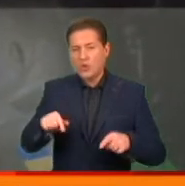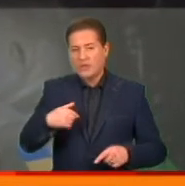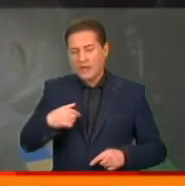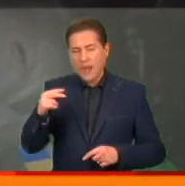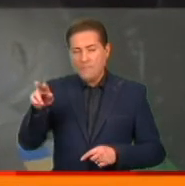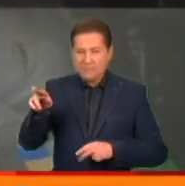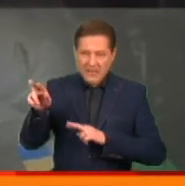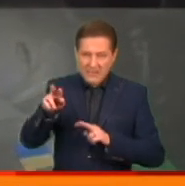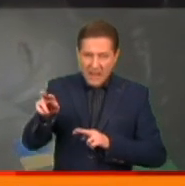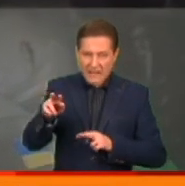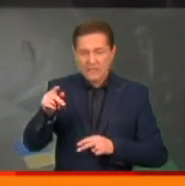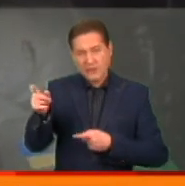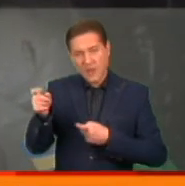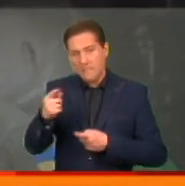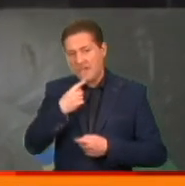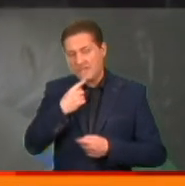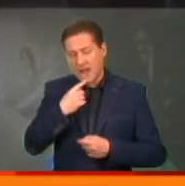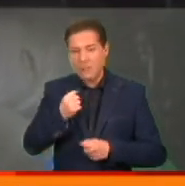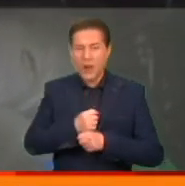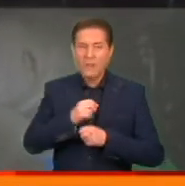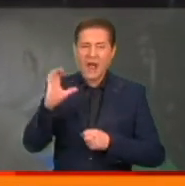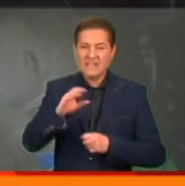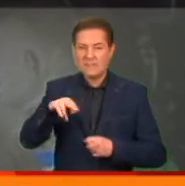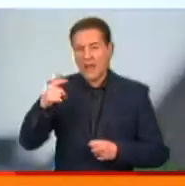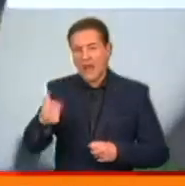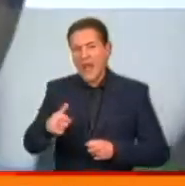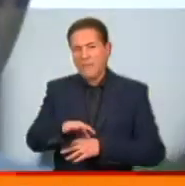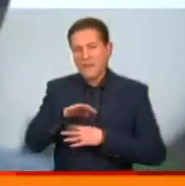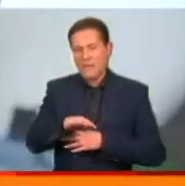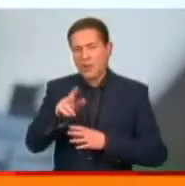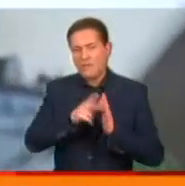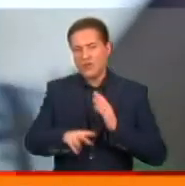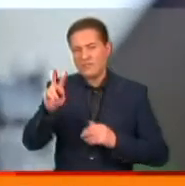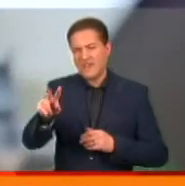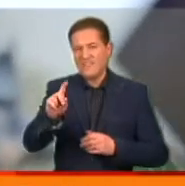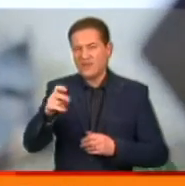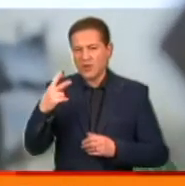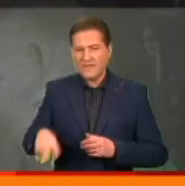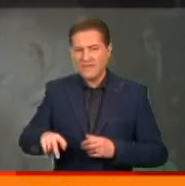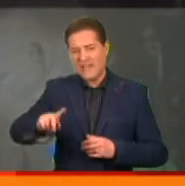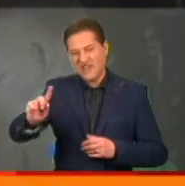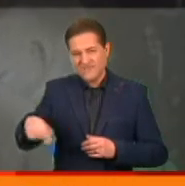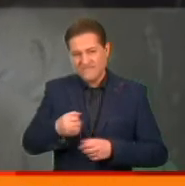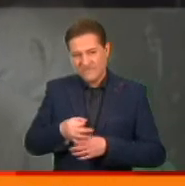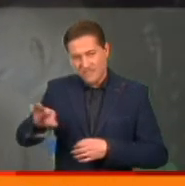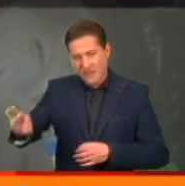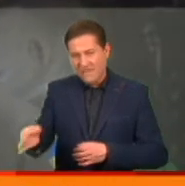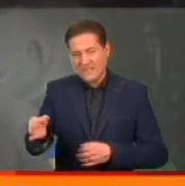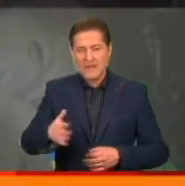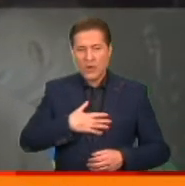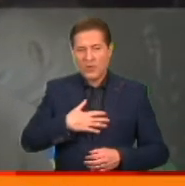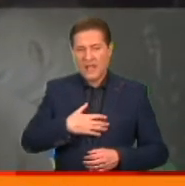присматриваються, пристрілюються, працюють з СПГ, з мінометів 82-х, 120-х. Це виманюють нас на контакт, провоцирують,